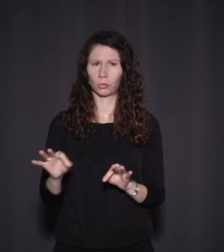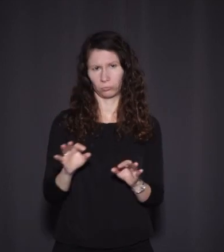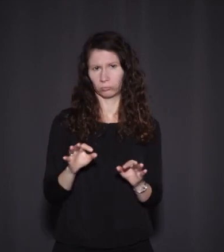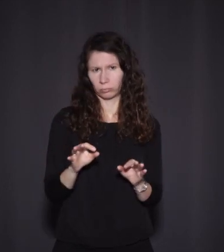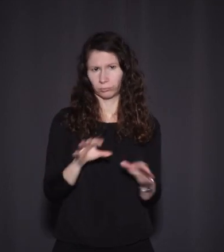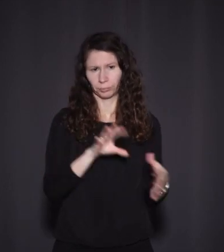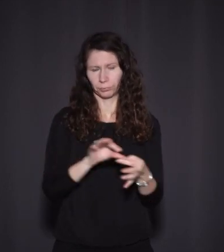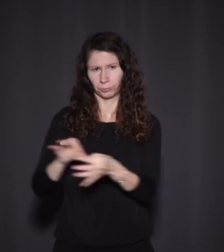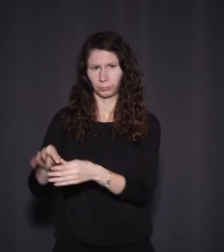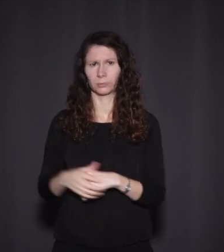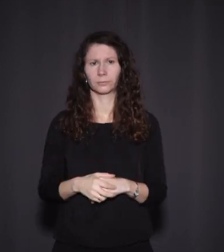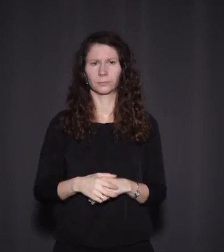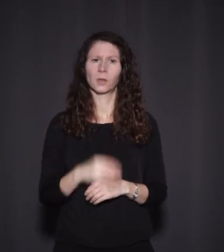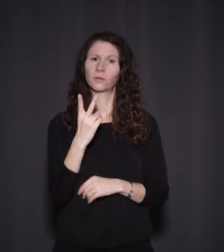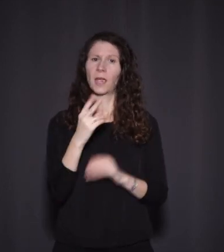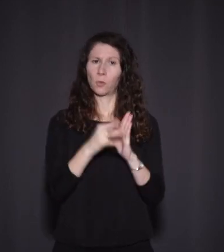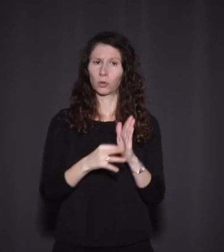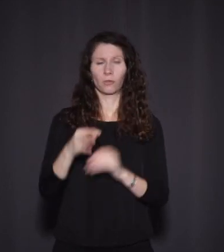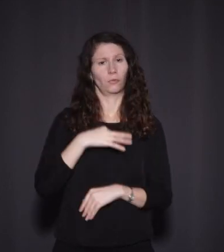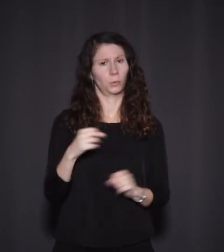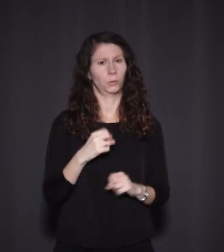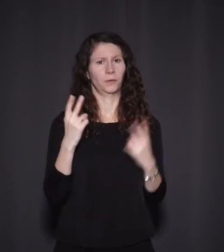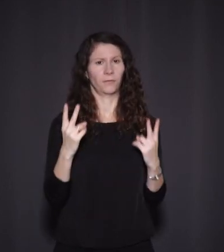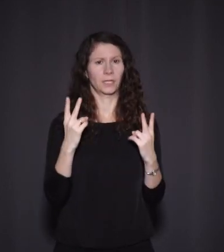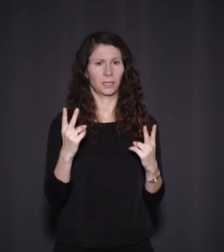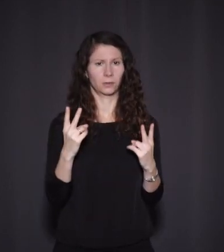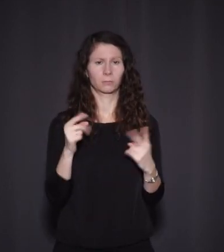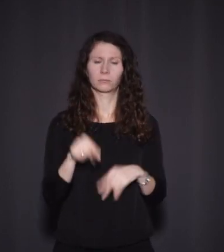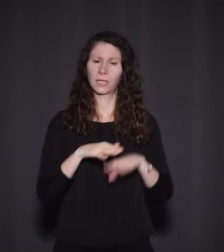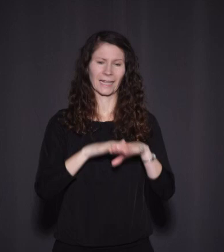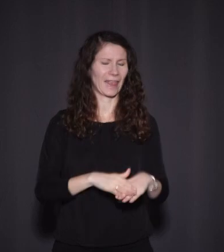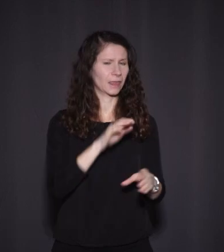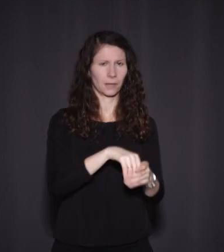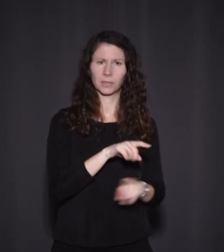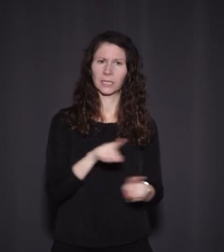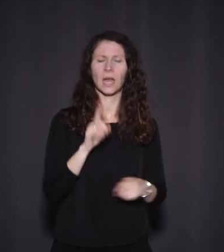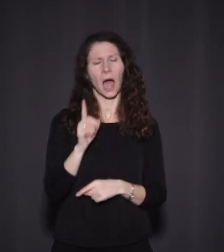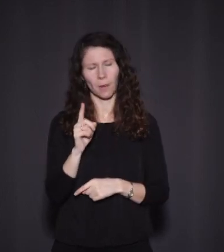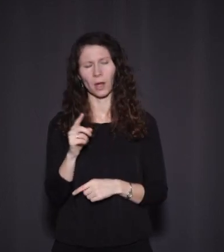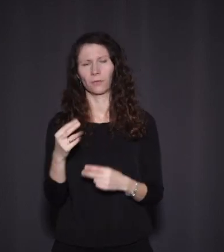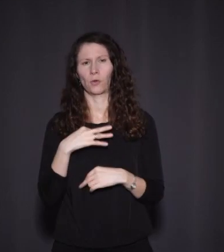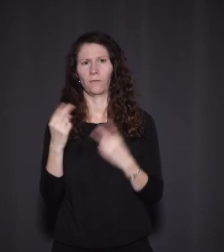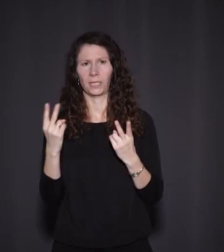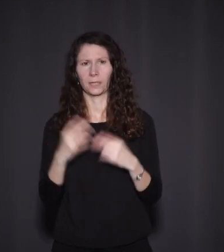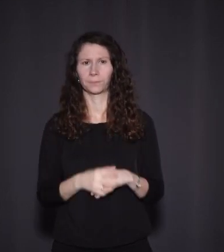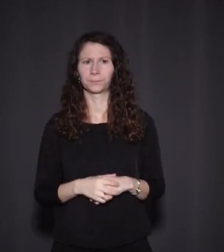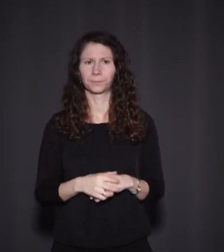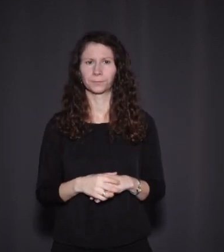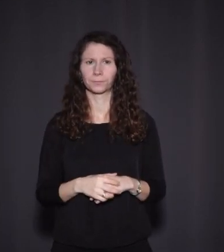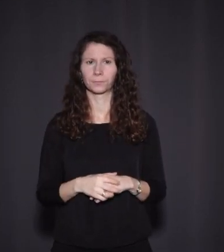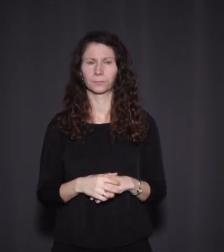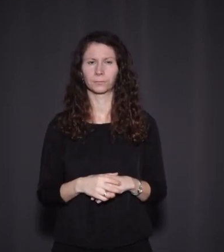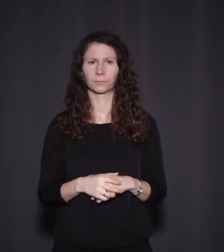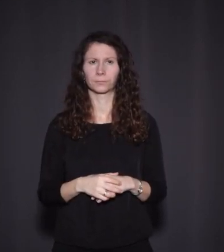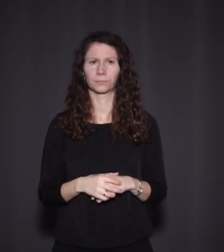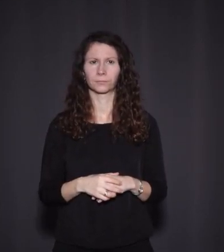zwei Punkte ansprechen, die ich persönlich für sehr wichtig halte, auch wenn sie nicht im Teil Rente stehen. Das eine ist, wir verbreitern die